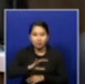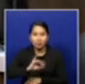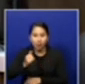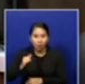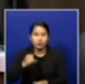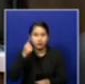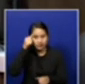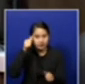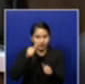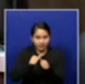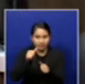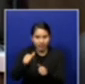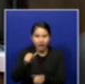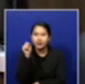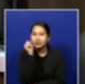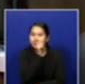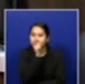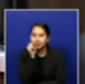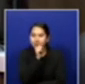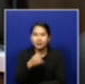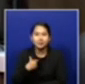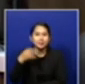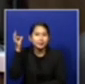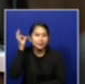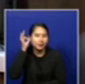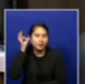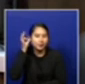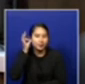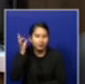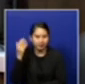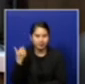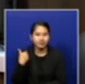ใช่ครับเพลงที่มีเสียงแหลมๆร้องนั่นแหละครับ